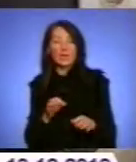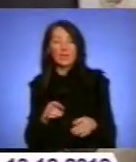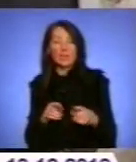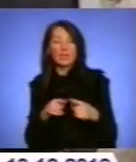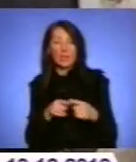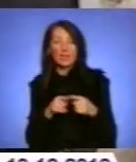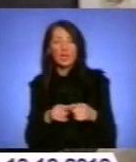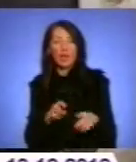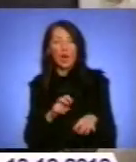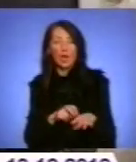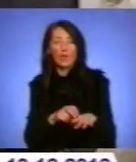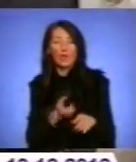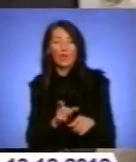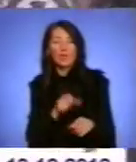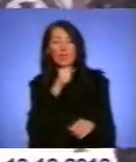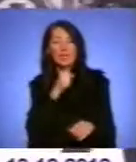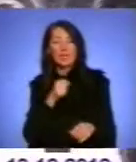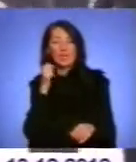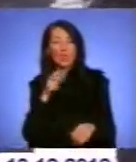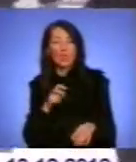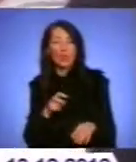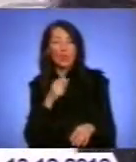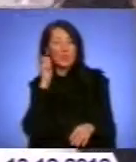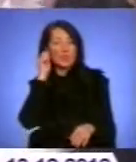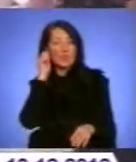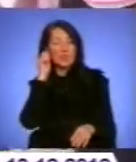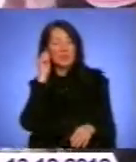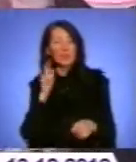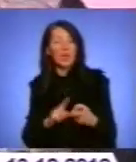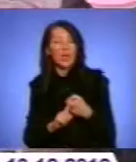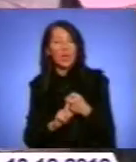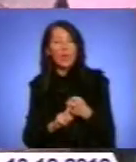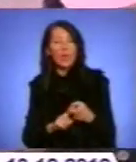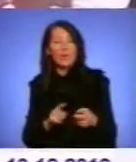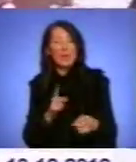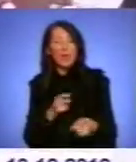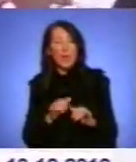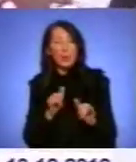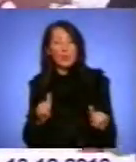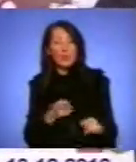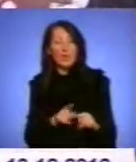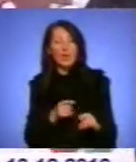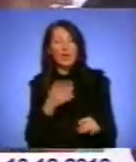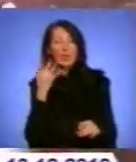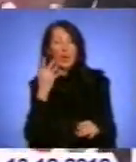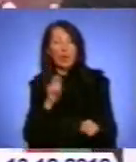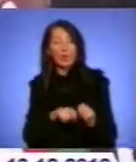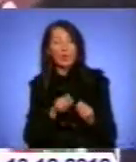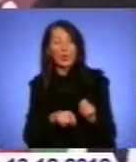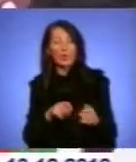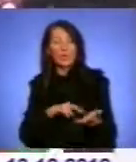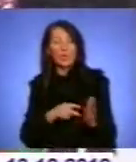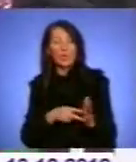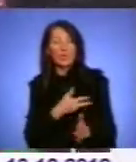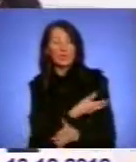педіатра в більш старшому віці. Збудник кору – інфекція, поширення якої легко контролюється плановою вакцинацією. У